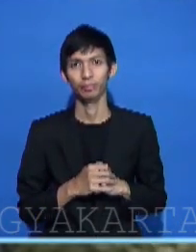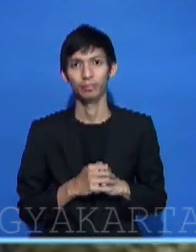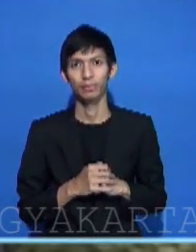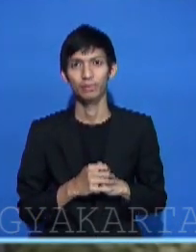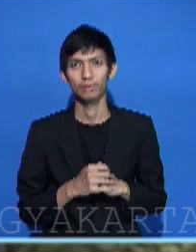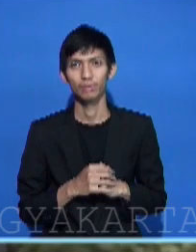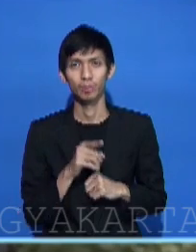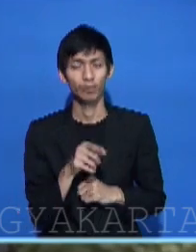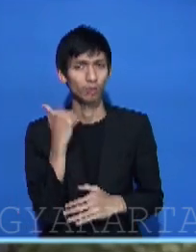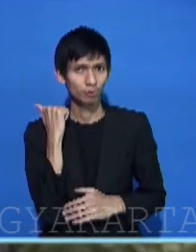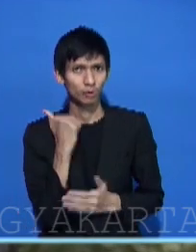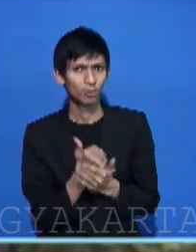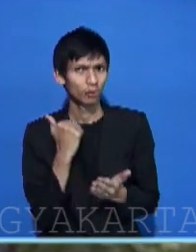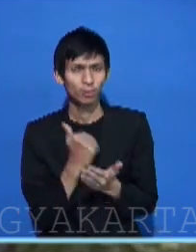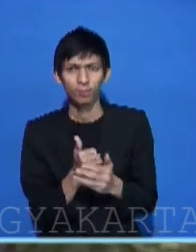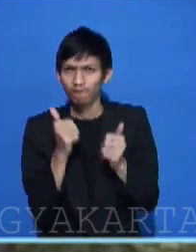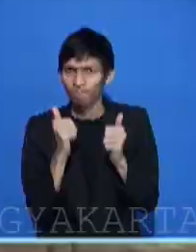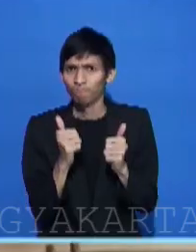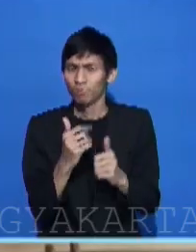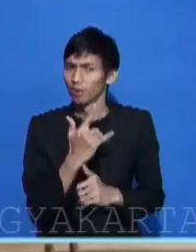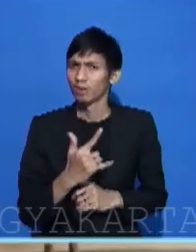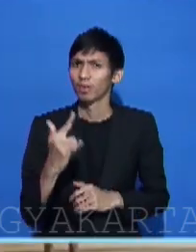sami guyub rukun sesarengan.